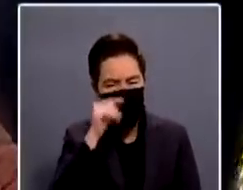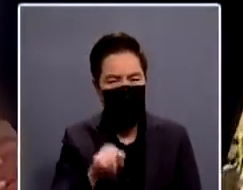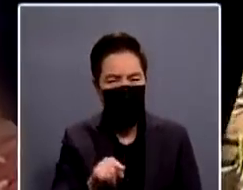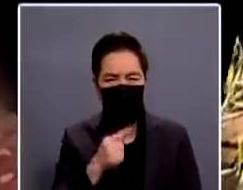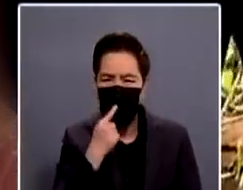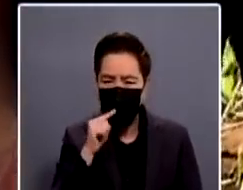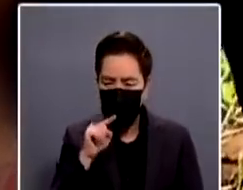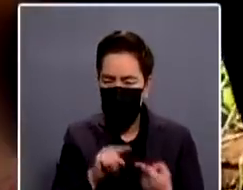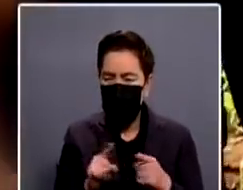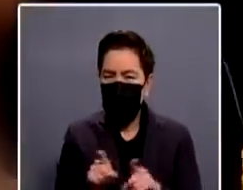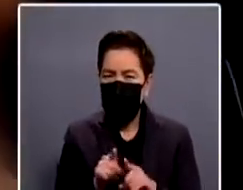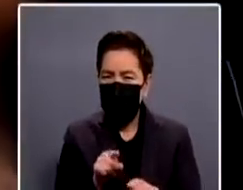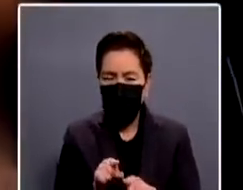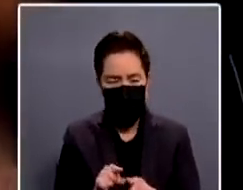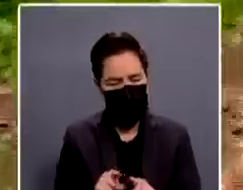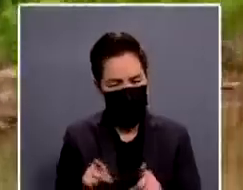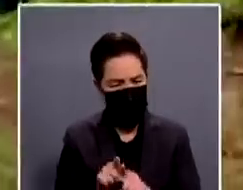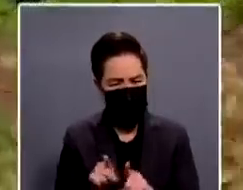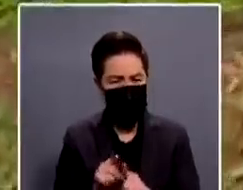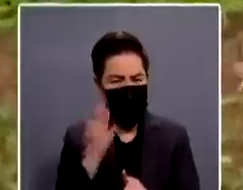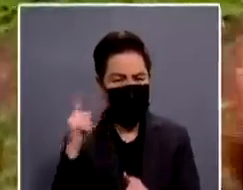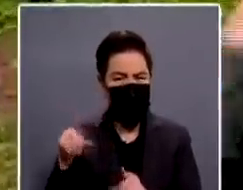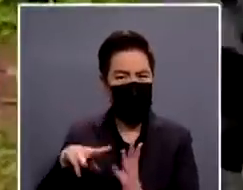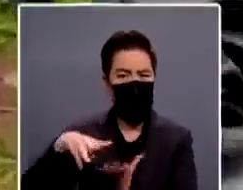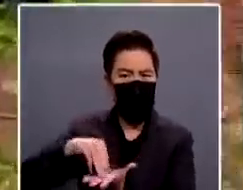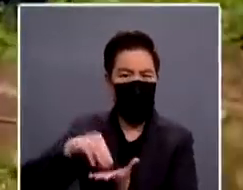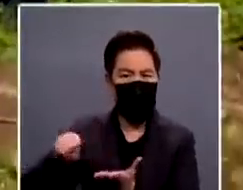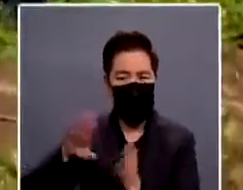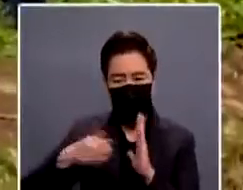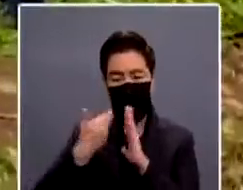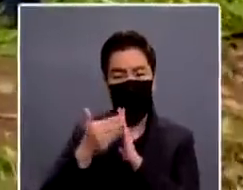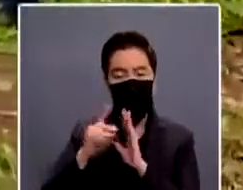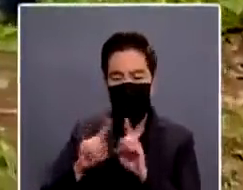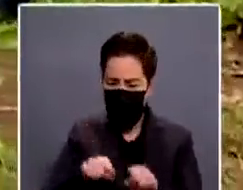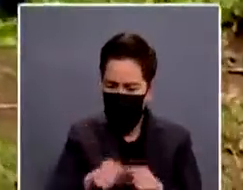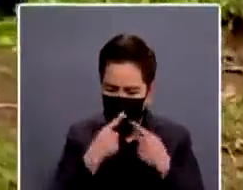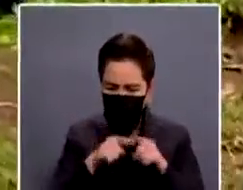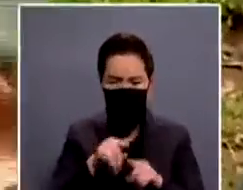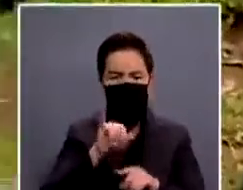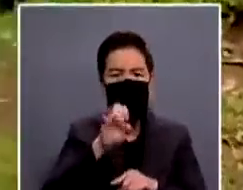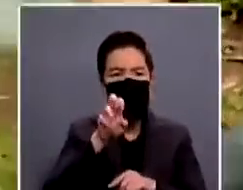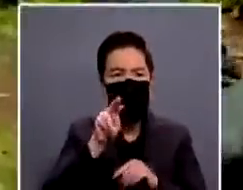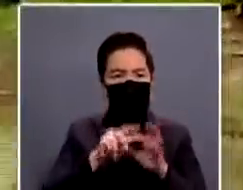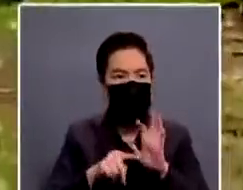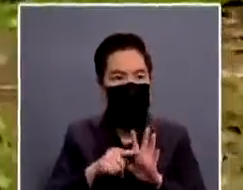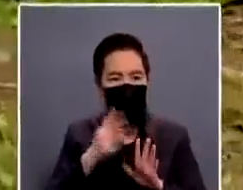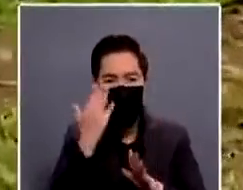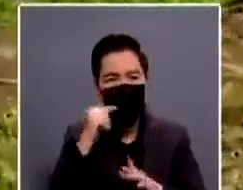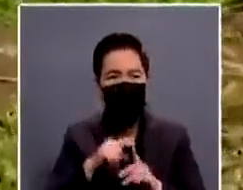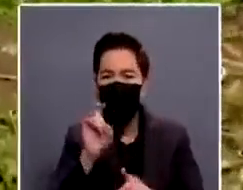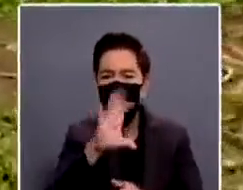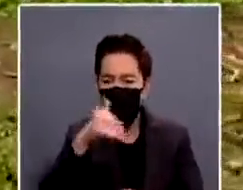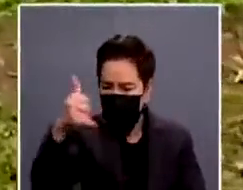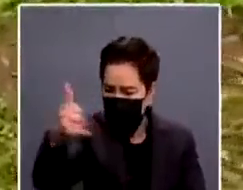าจพูดไปว่าไม่คล้ายไม่ใกล้เคียงกับคดีของน้องชมพู่แต่มีปาฏิหาริย์ที่น้องจีน่าเนี่ยสามารถที่จะรอดชีวิ